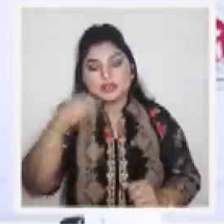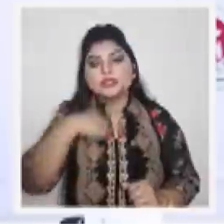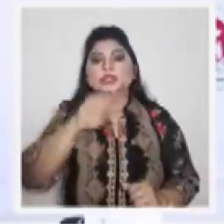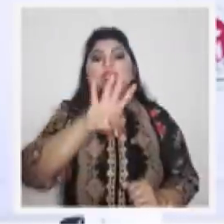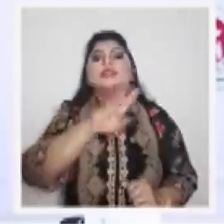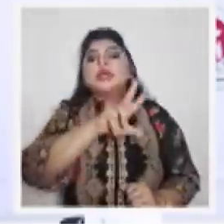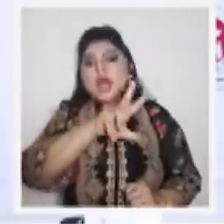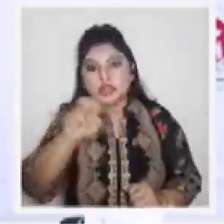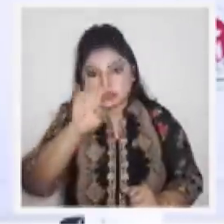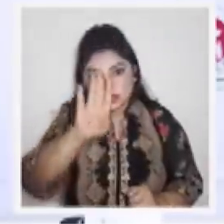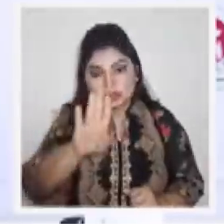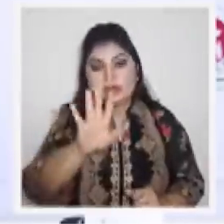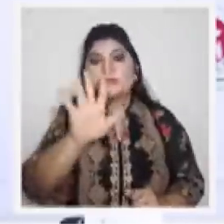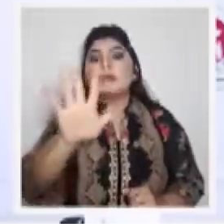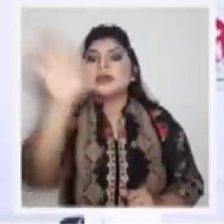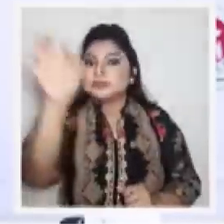ওভারঅল অ্যাটাক রেট